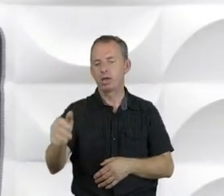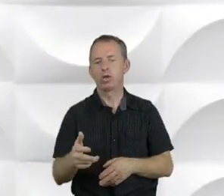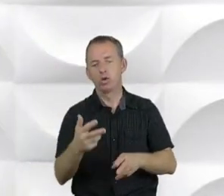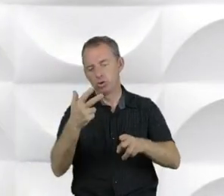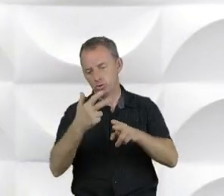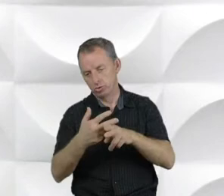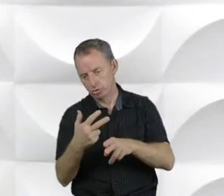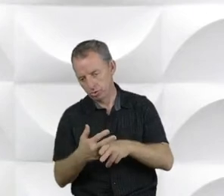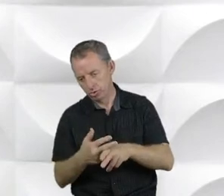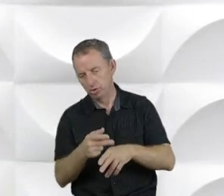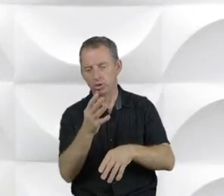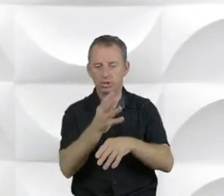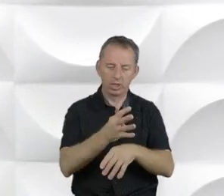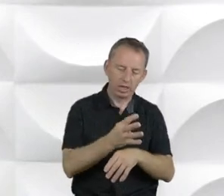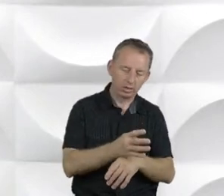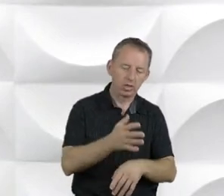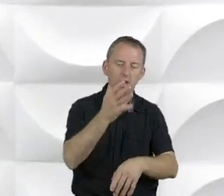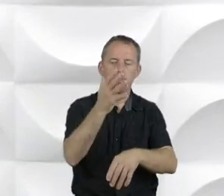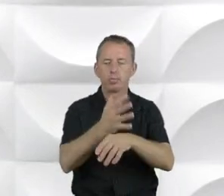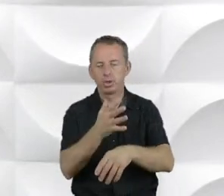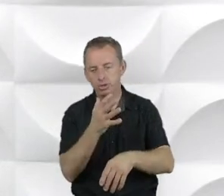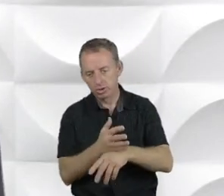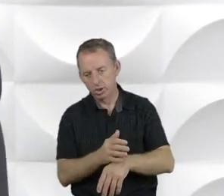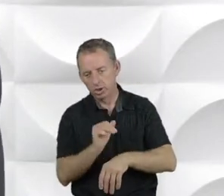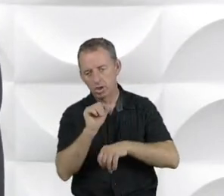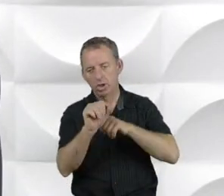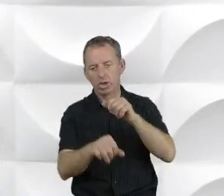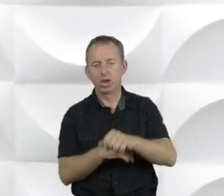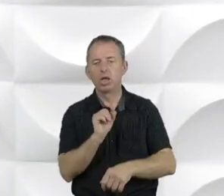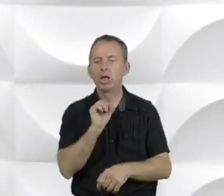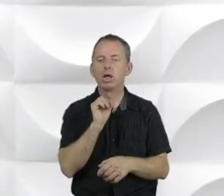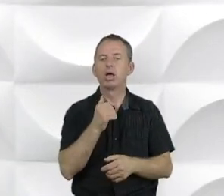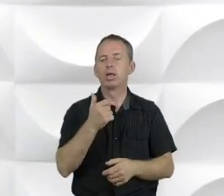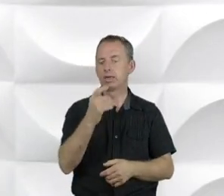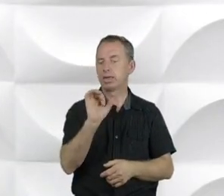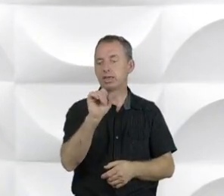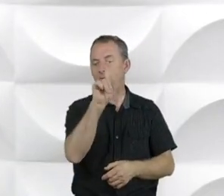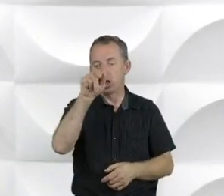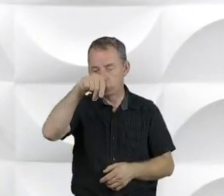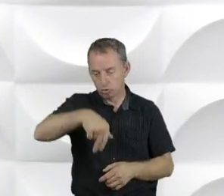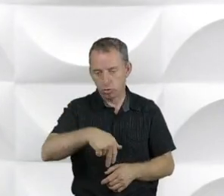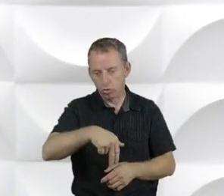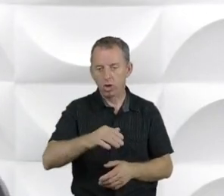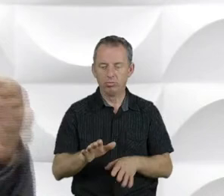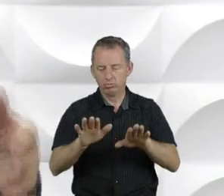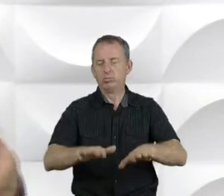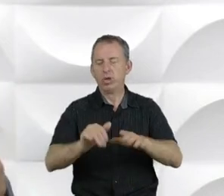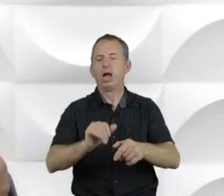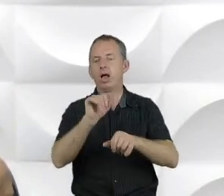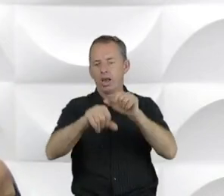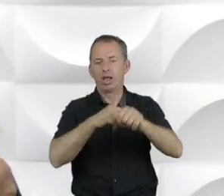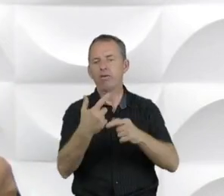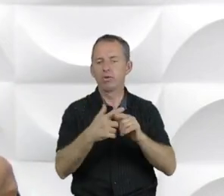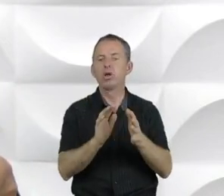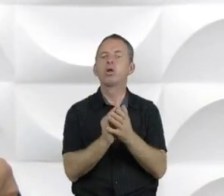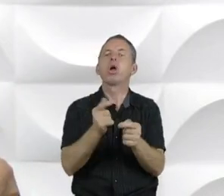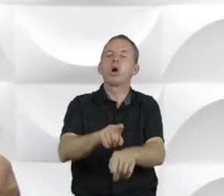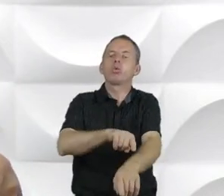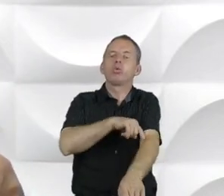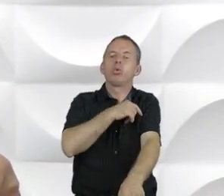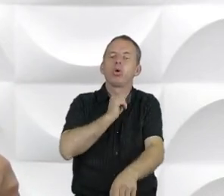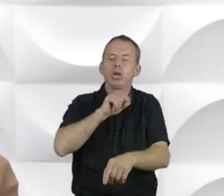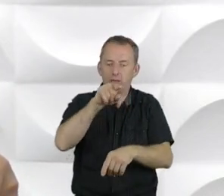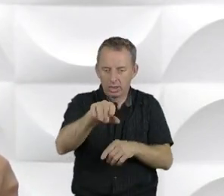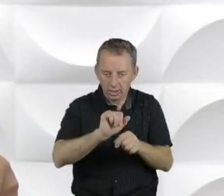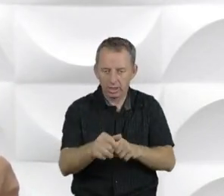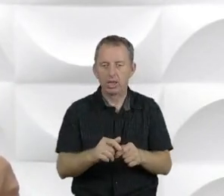30, 40, 50 lat stażu w Kościele. Jak długo ty jesteś adwentystą? Jak